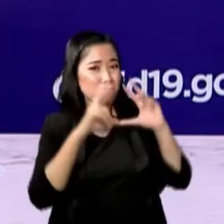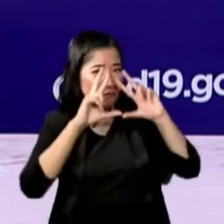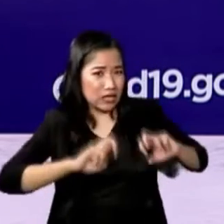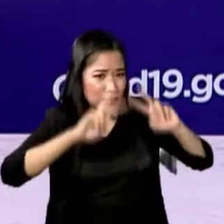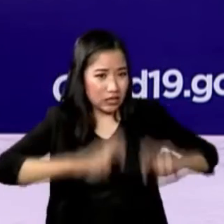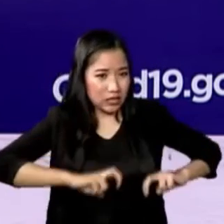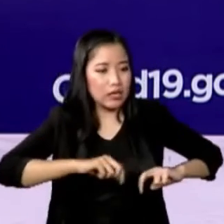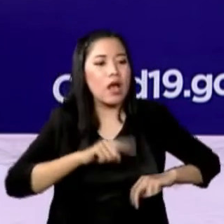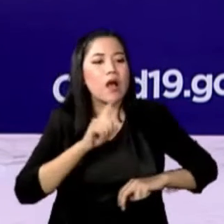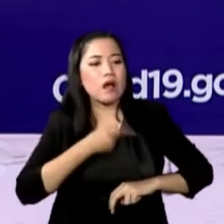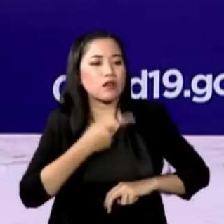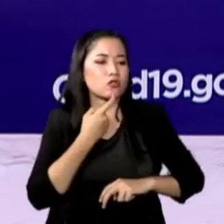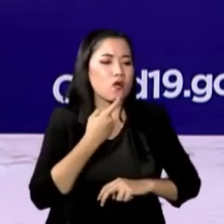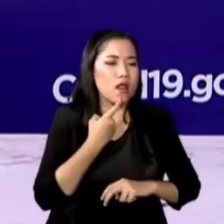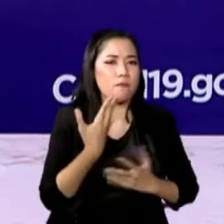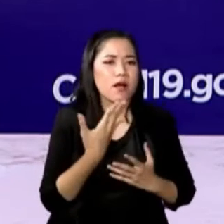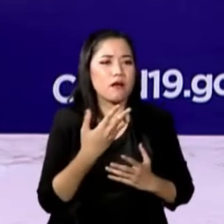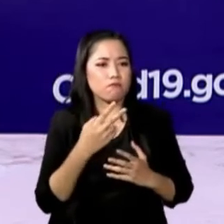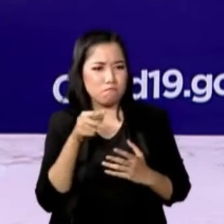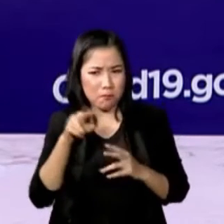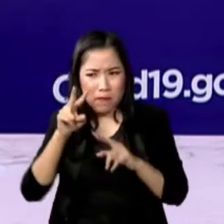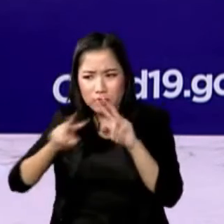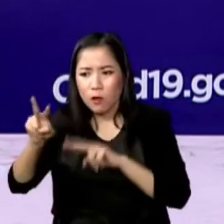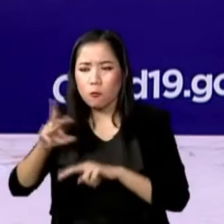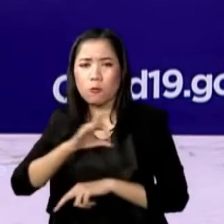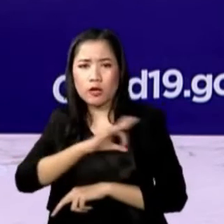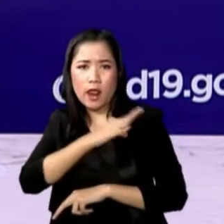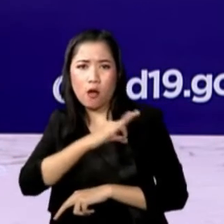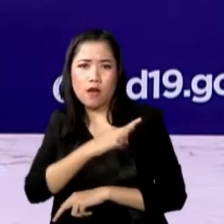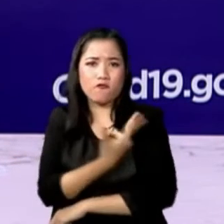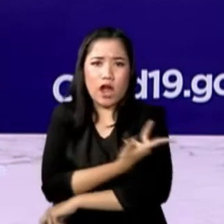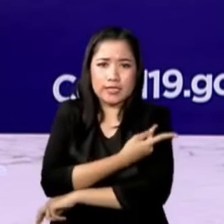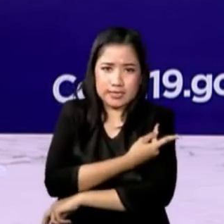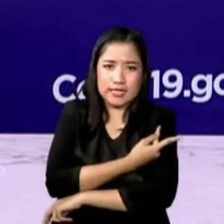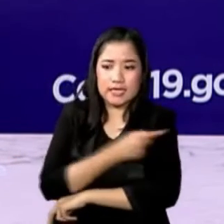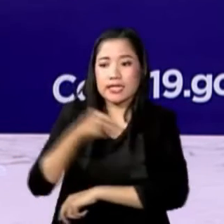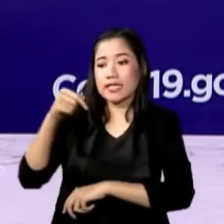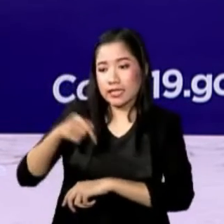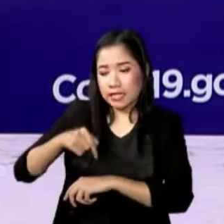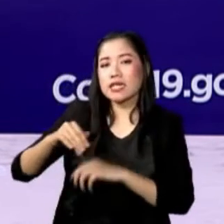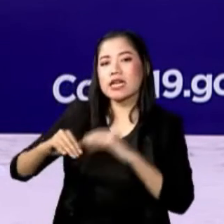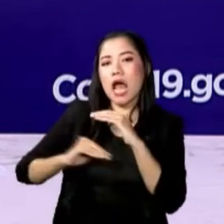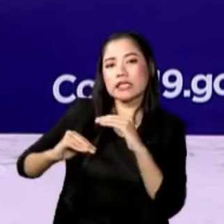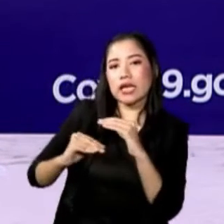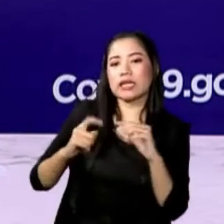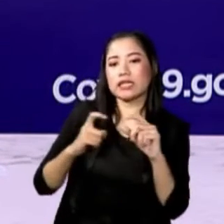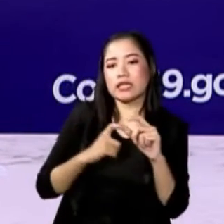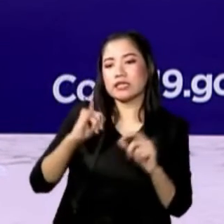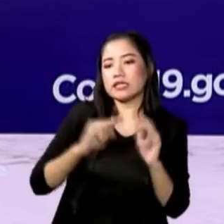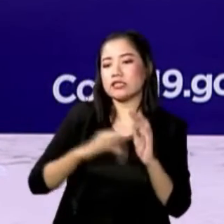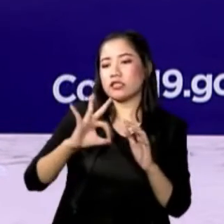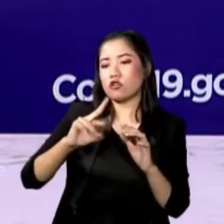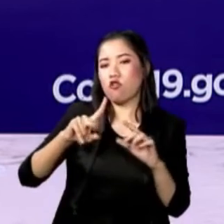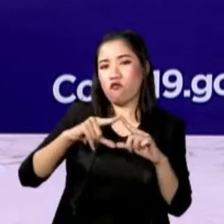memantau perkembangan kesehatan para relawan dan hal inilah yang mendasari vaksin Sinovac dinyatakan